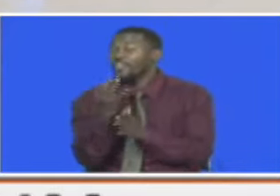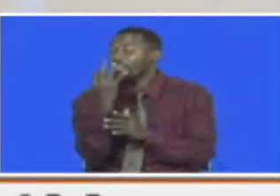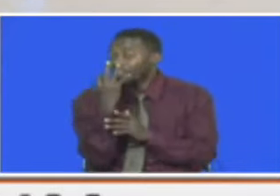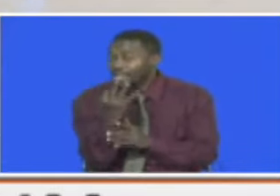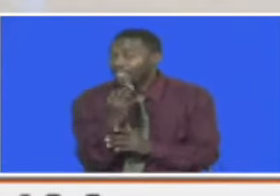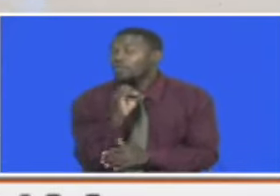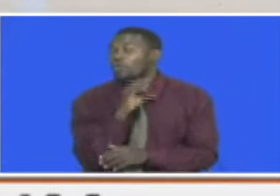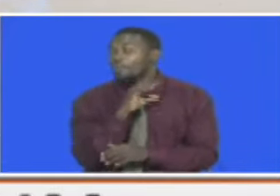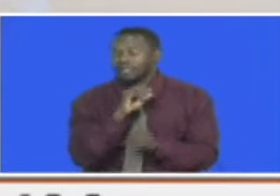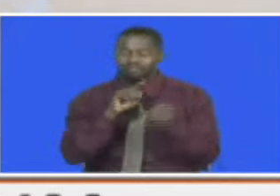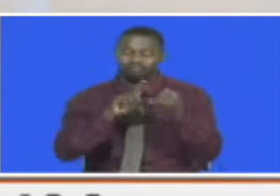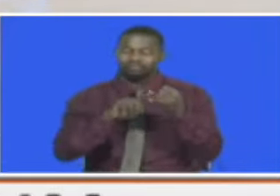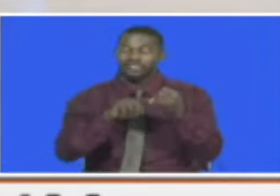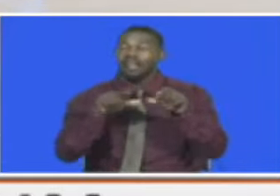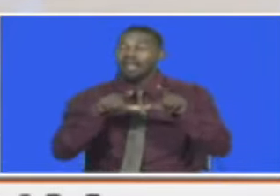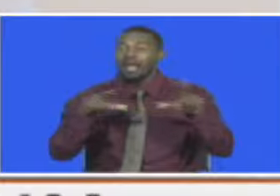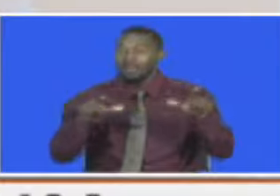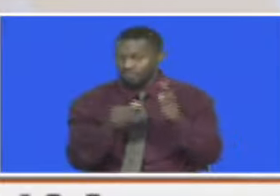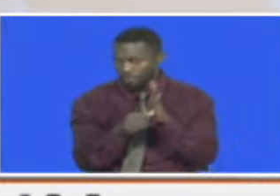Nimetaja ardhi.